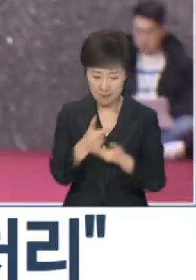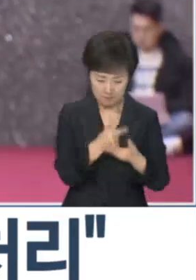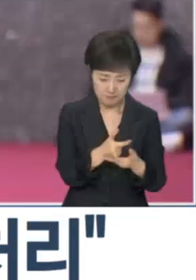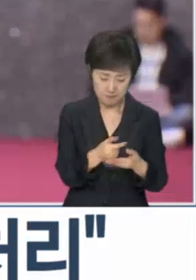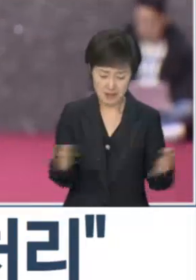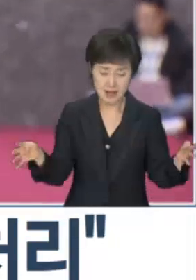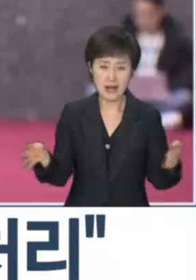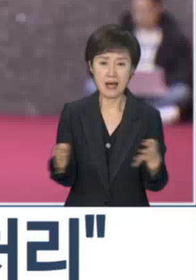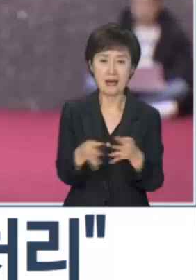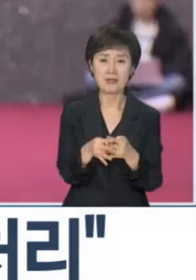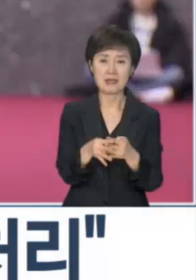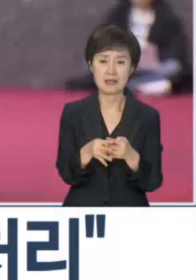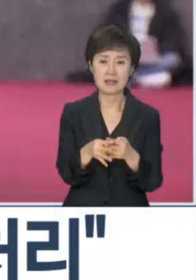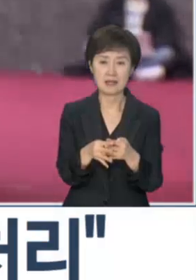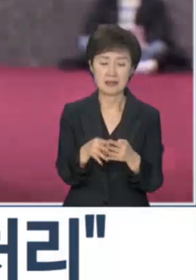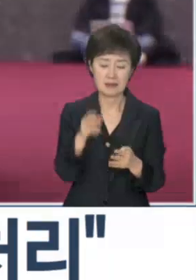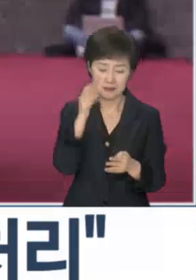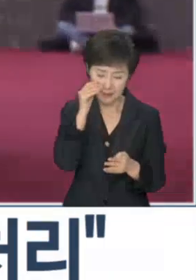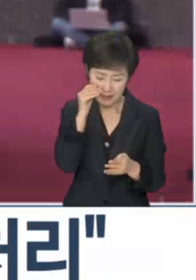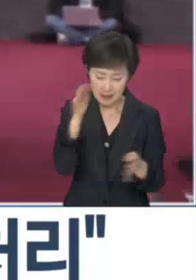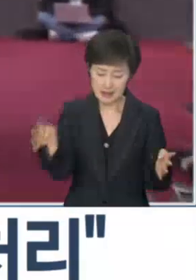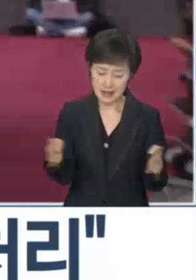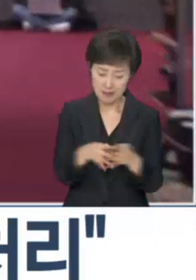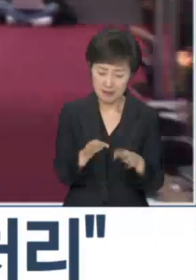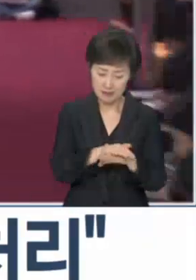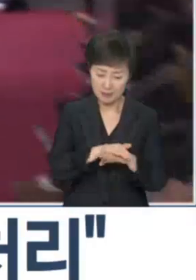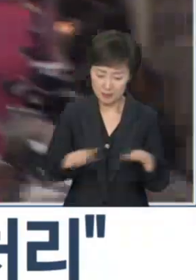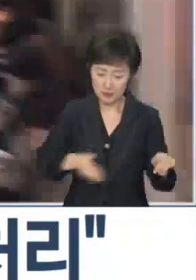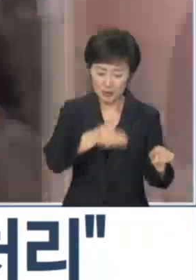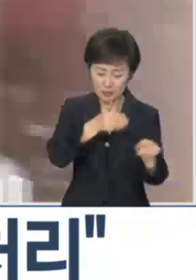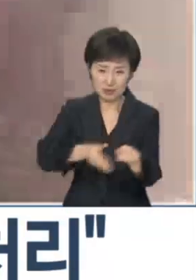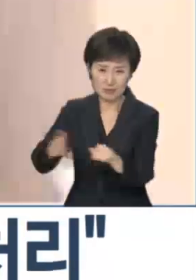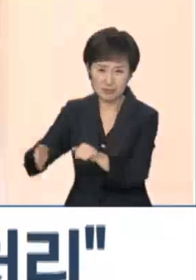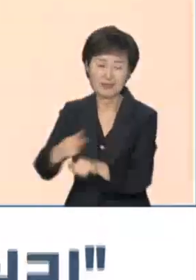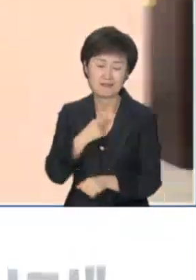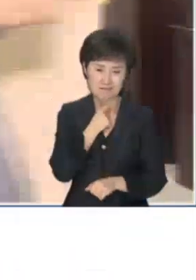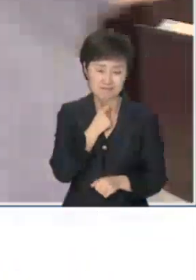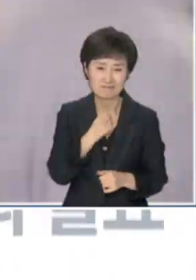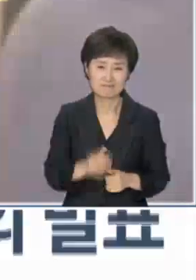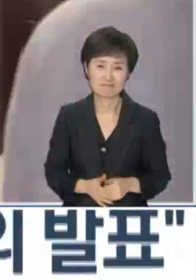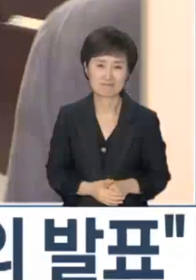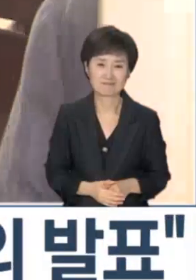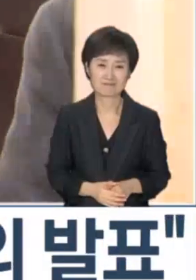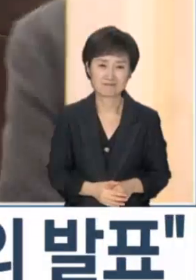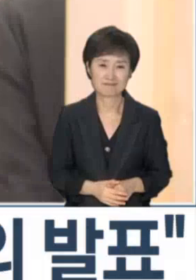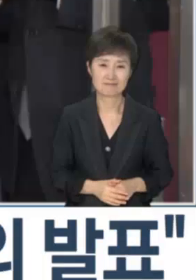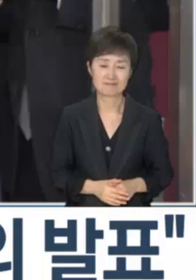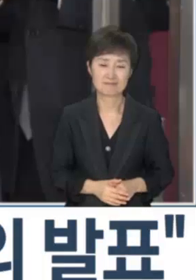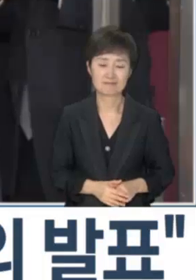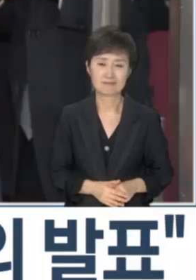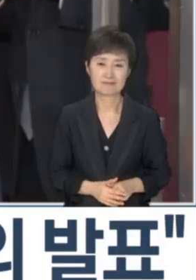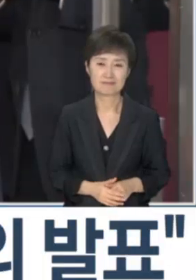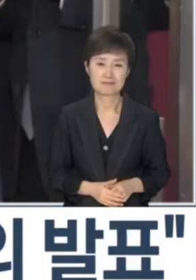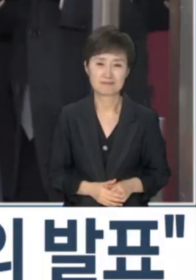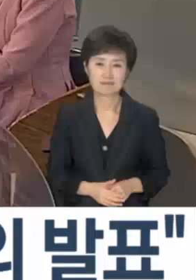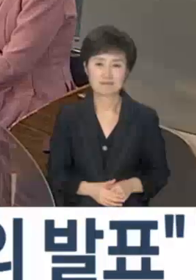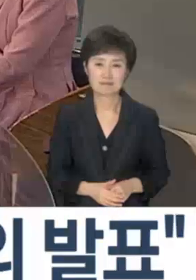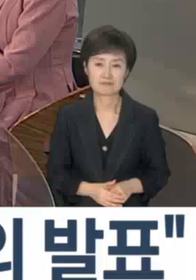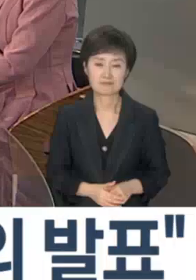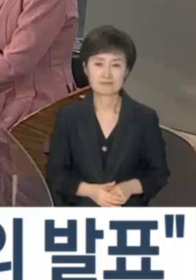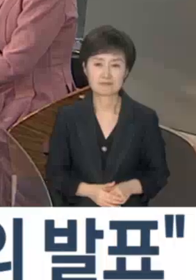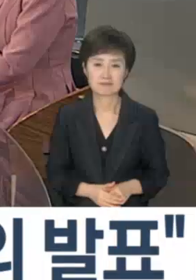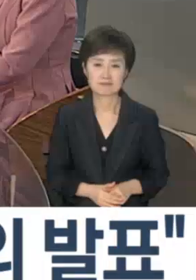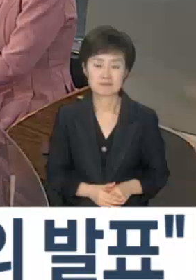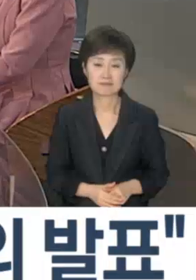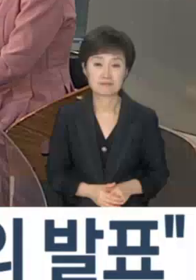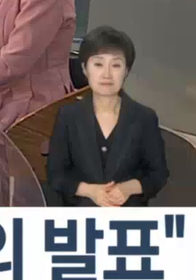예산을 한 번만 처리해 줬으면 좋겠다. 예. 이런 바람입니다. 예. 어떤 간절함이 느껴지는 말씀이었는데